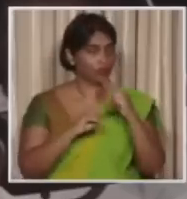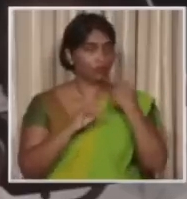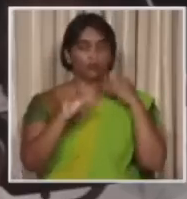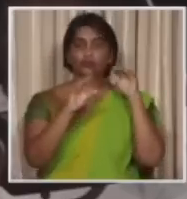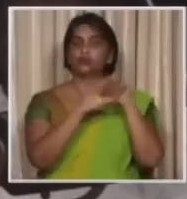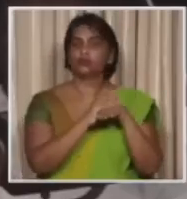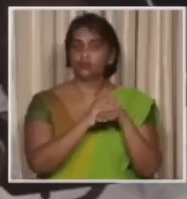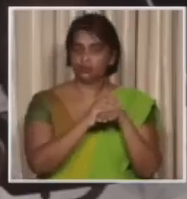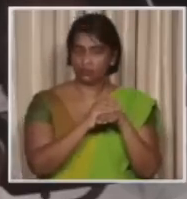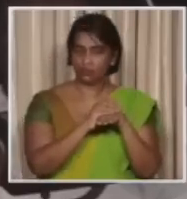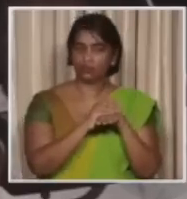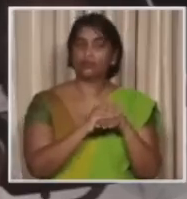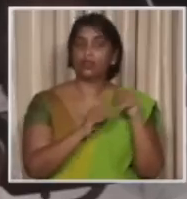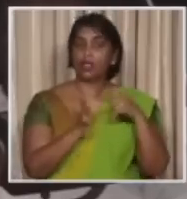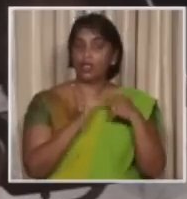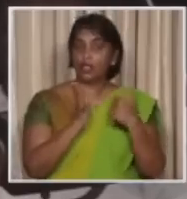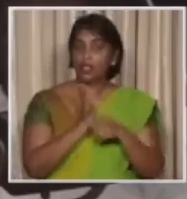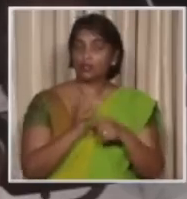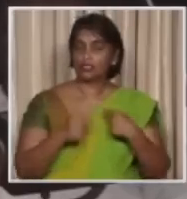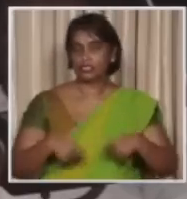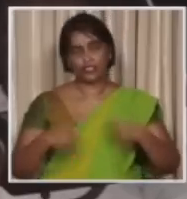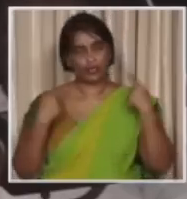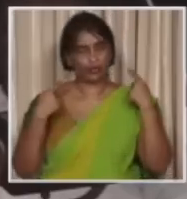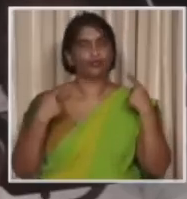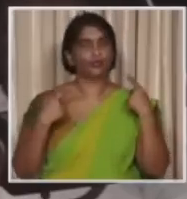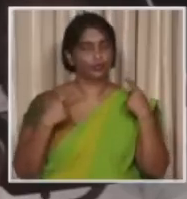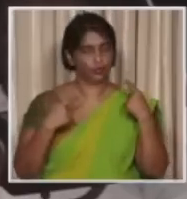ගිහිල්ලා ඒ පනතට අභියෝග කරන්න.